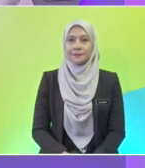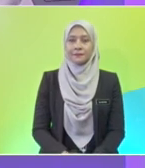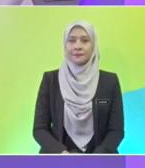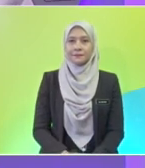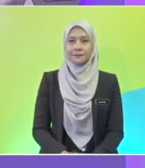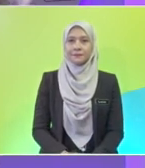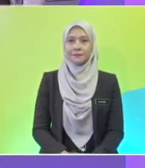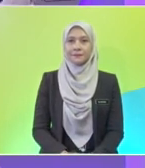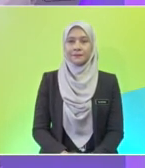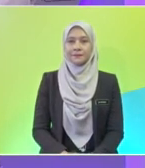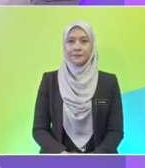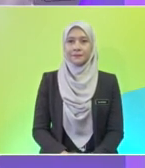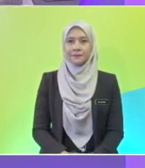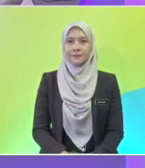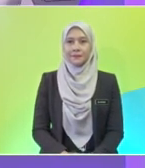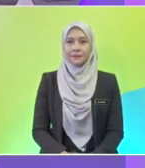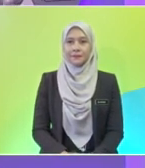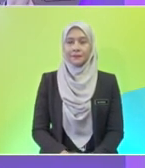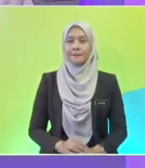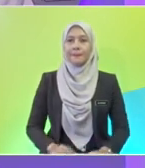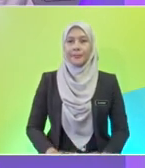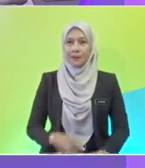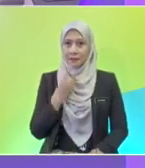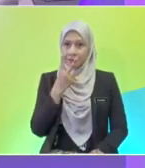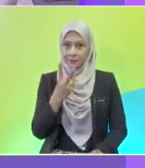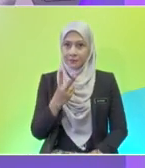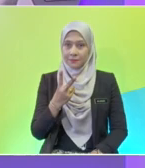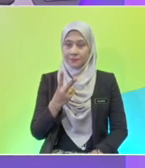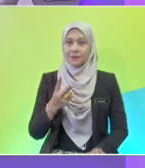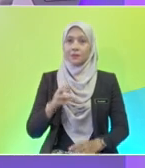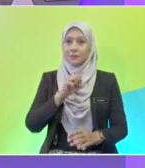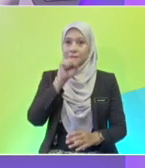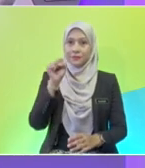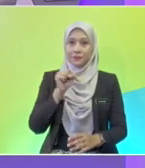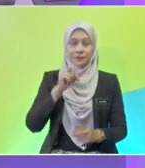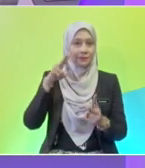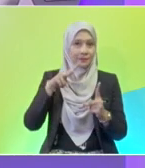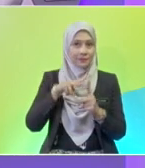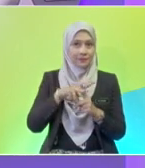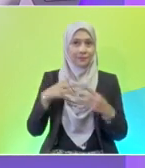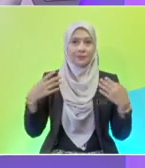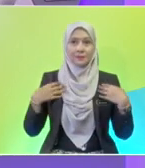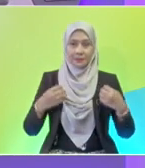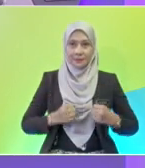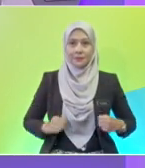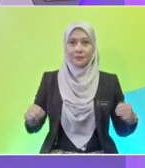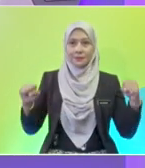merujuk kepada satu situasi ya jadi di sini situasinya diberi dalam bentuk gerak